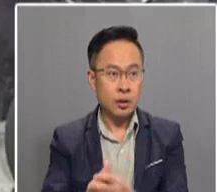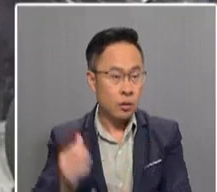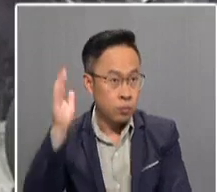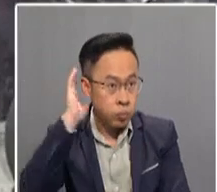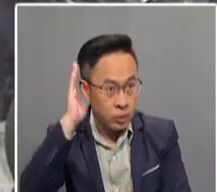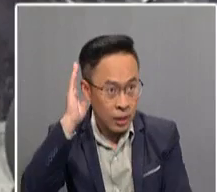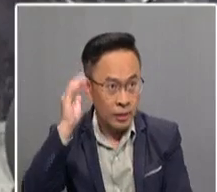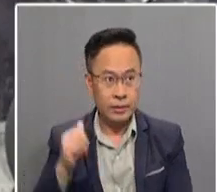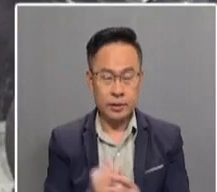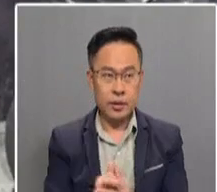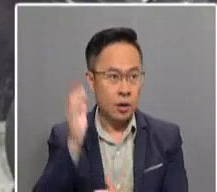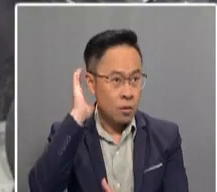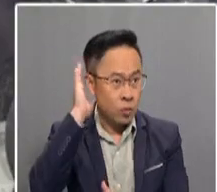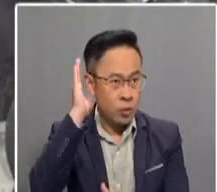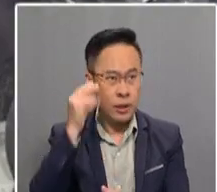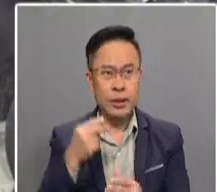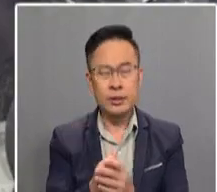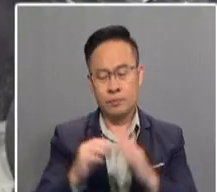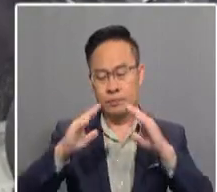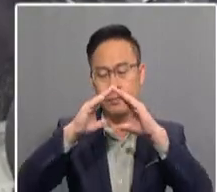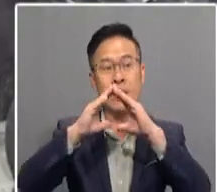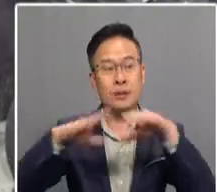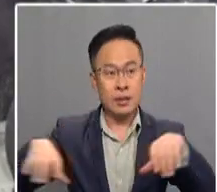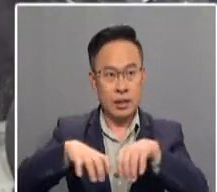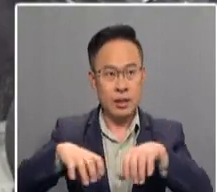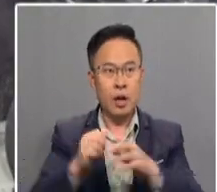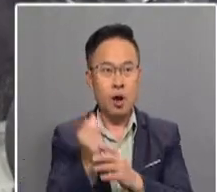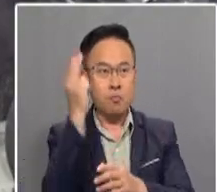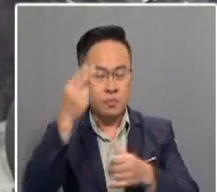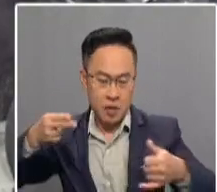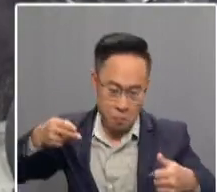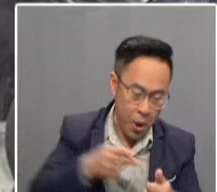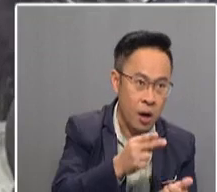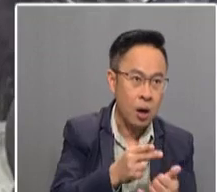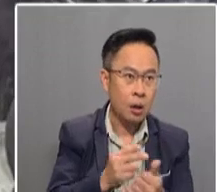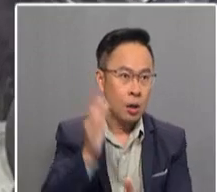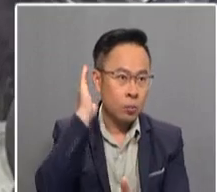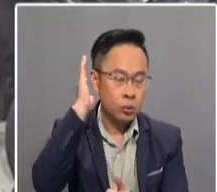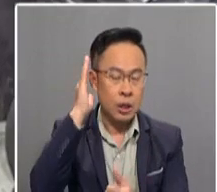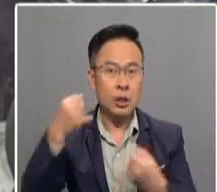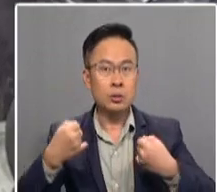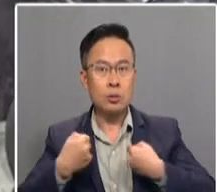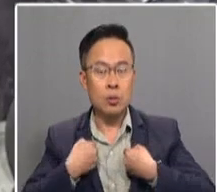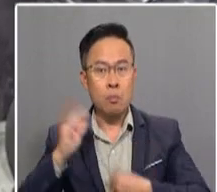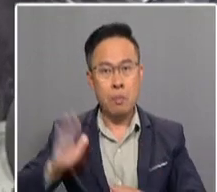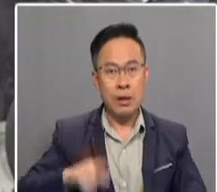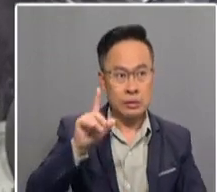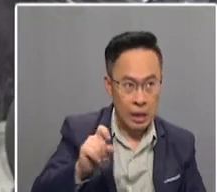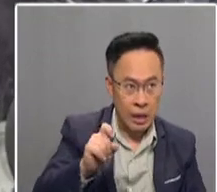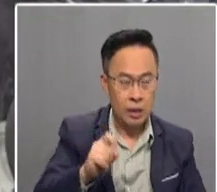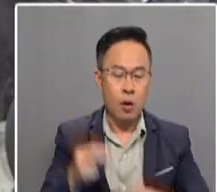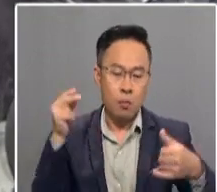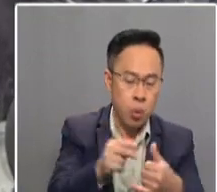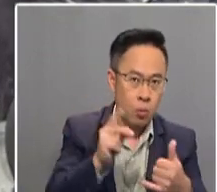ใช้ปืนกระหน่ำยิง2สามีภรรยาก็คือนายโยธินแก้วฝ่ายนอกแล้วก็นางสาวบุญญานีแก้วฝ่ายนอกเสียชีวิตที่หน้าบ้านเช่า